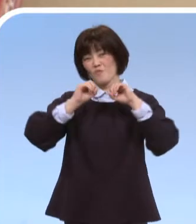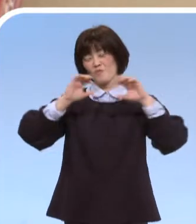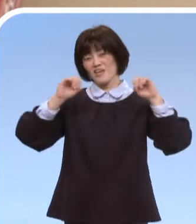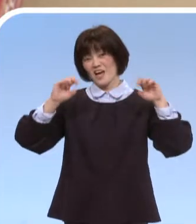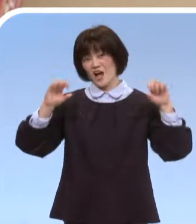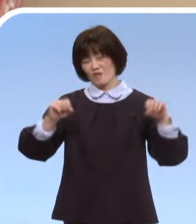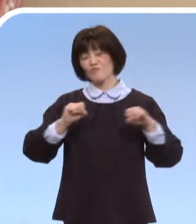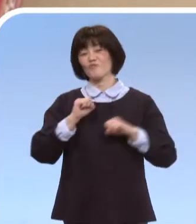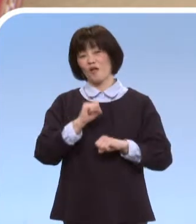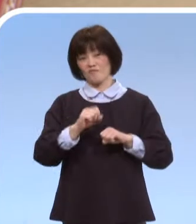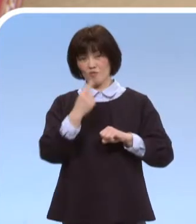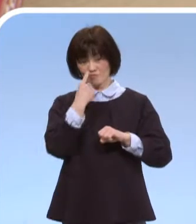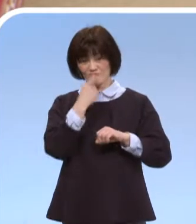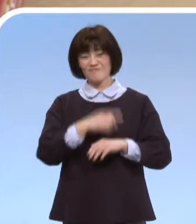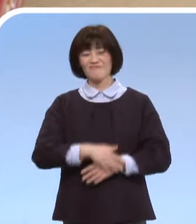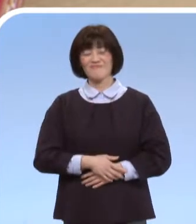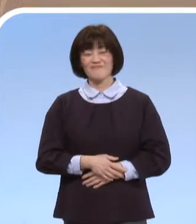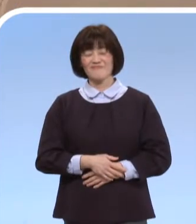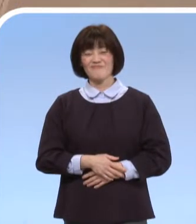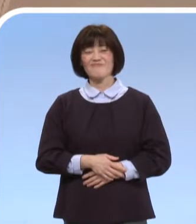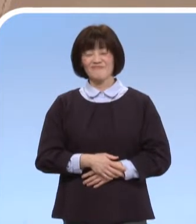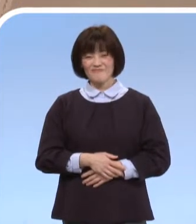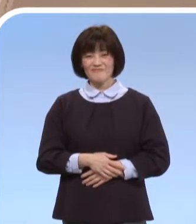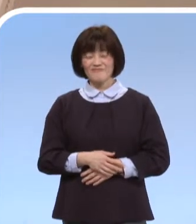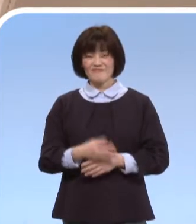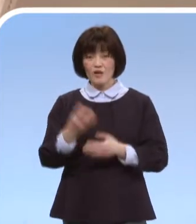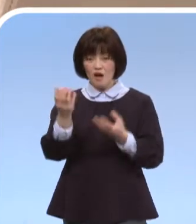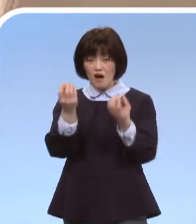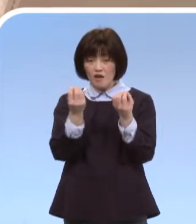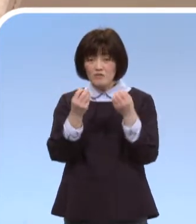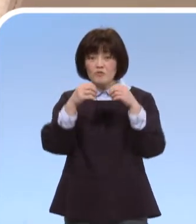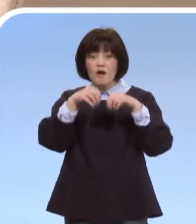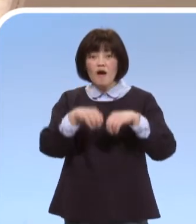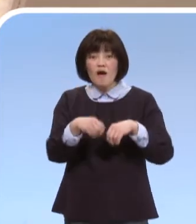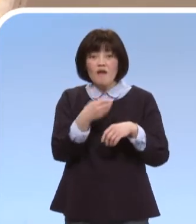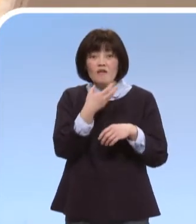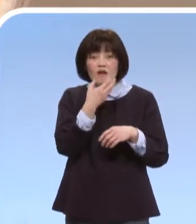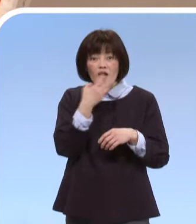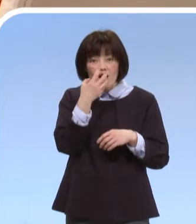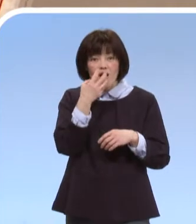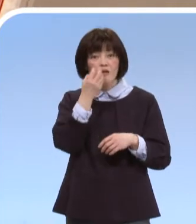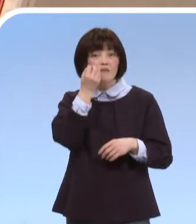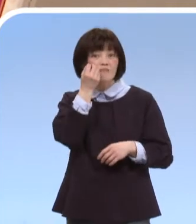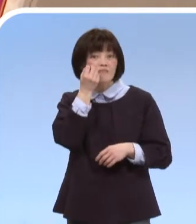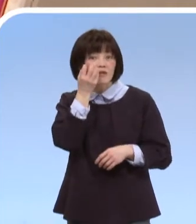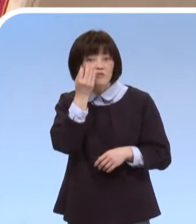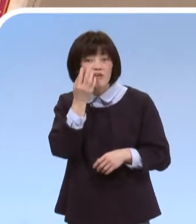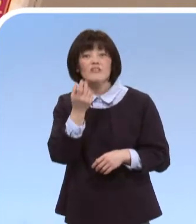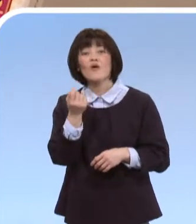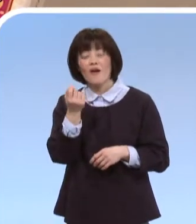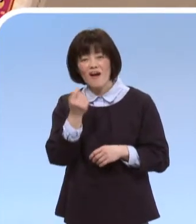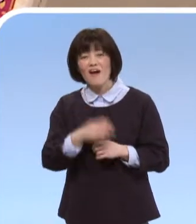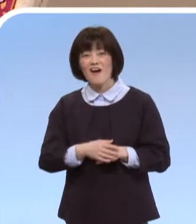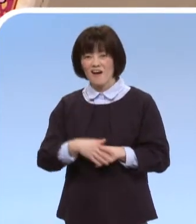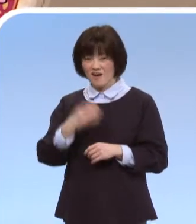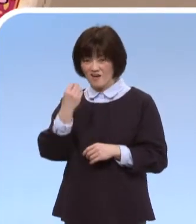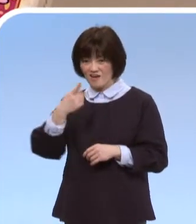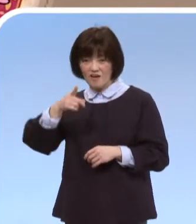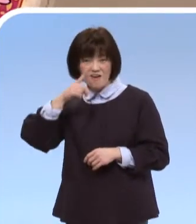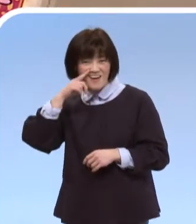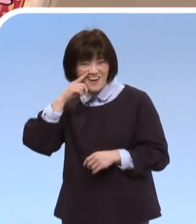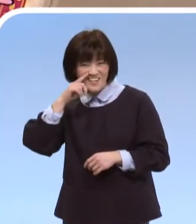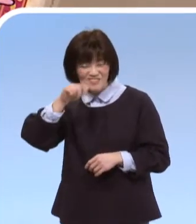行っておるといったところです。イチジクカレーなかなか珍しいということで、あ、これがイチジクカレ